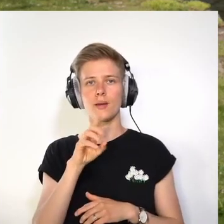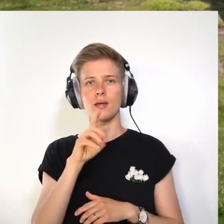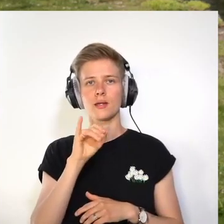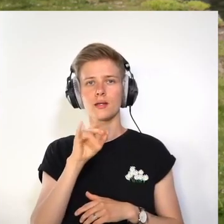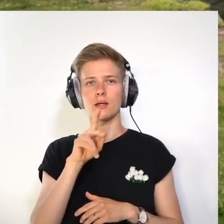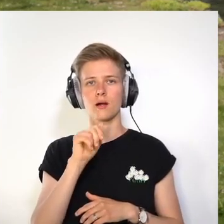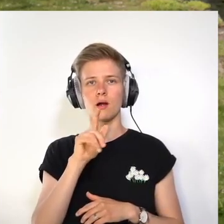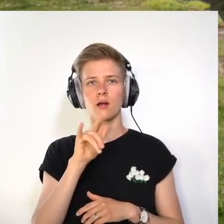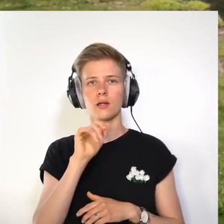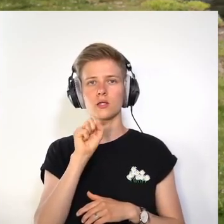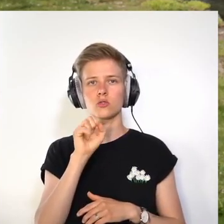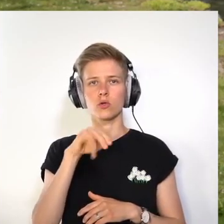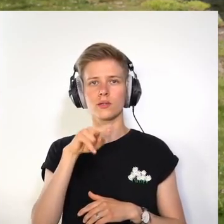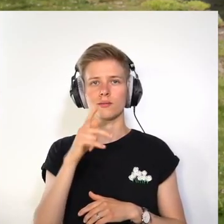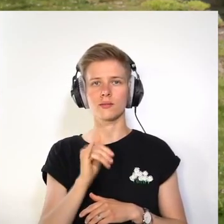nyt 40 vuotta.